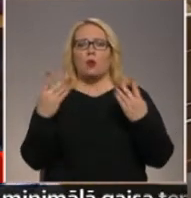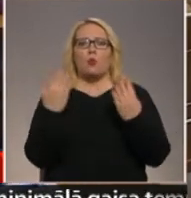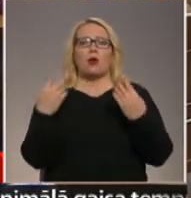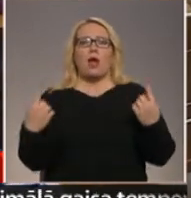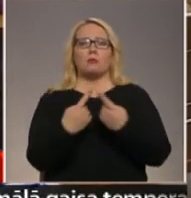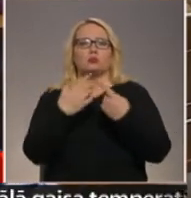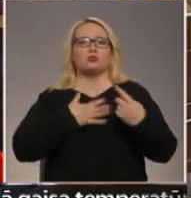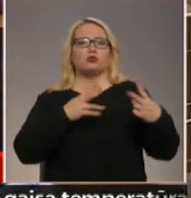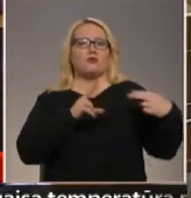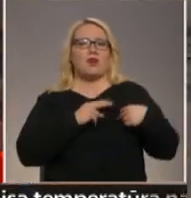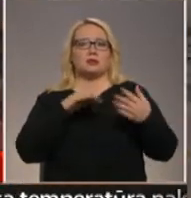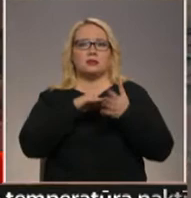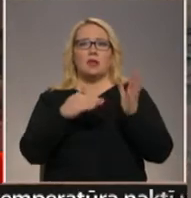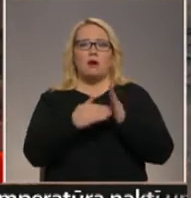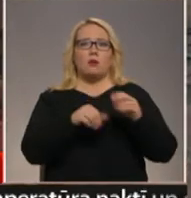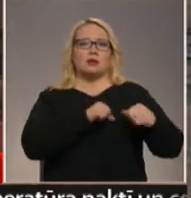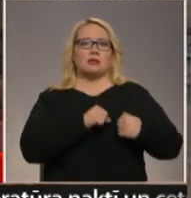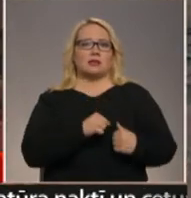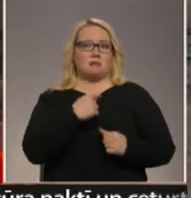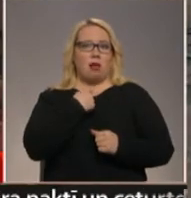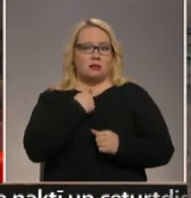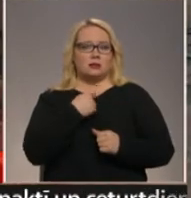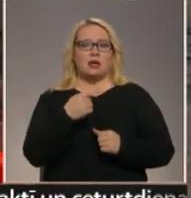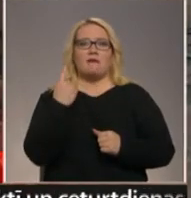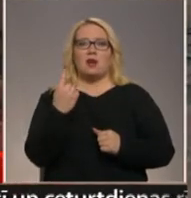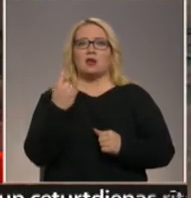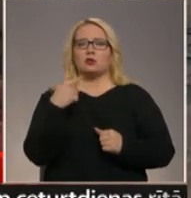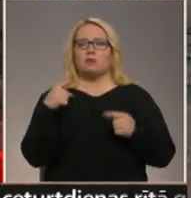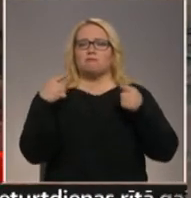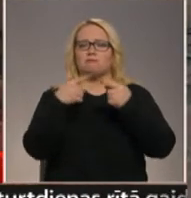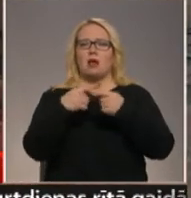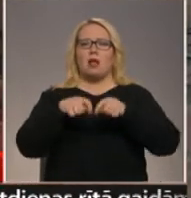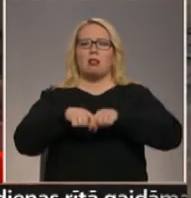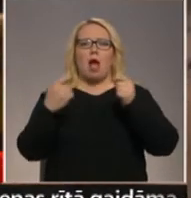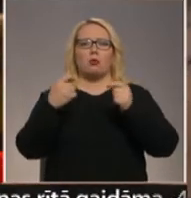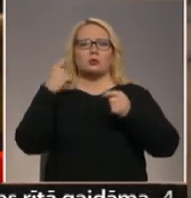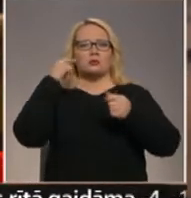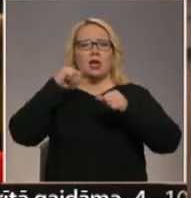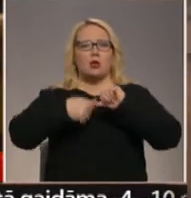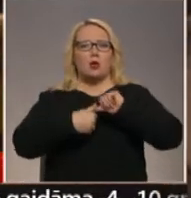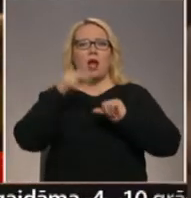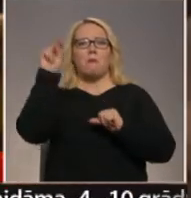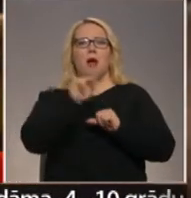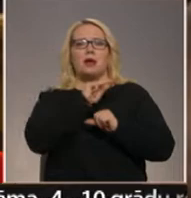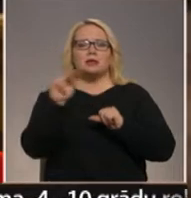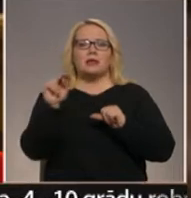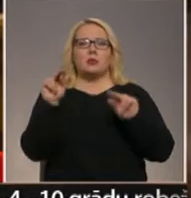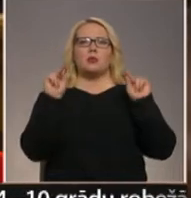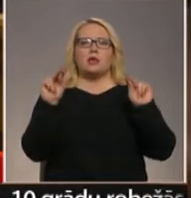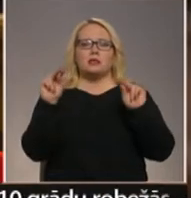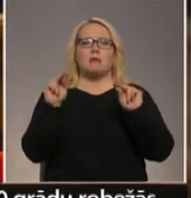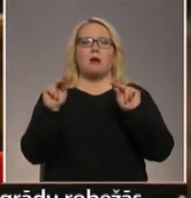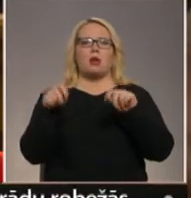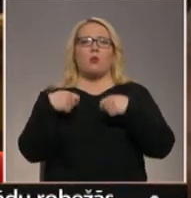dvēseles stāvoklim un sirdsbalsī. Viens no festivāla mērķiem ir lauzt stereotipu par to, ka baznīcu apmeklē un uz spēcīgāk ticībai nododas